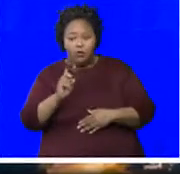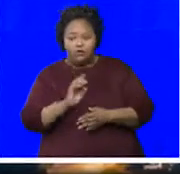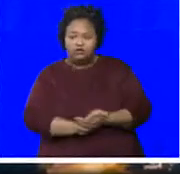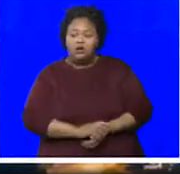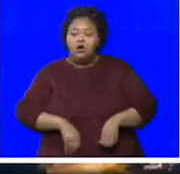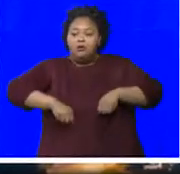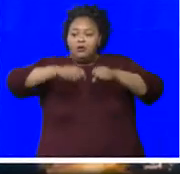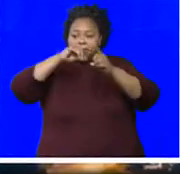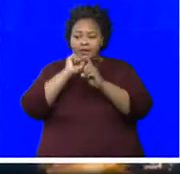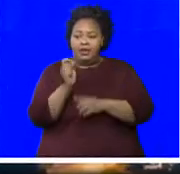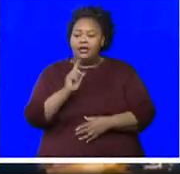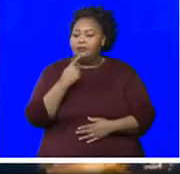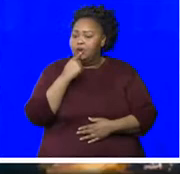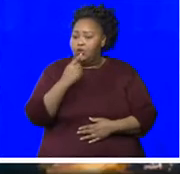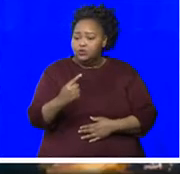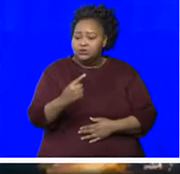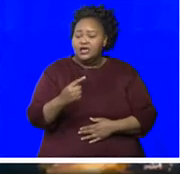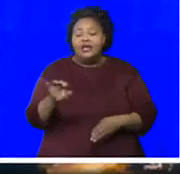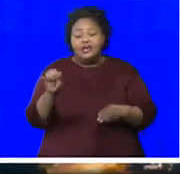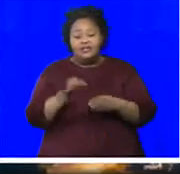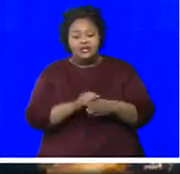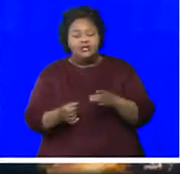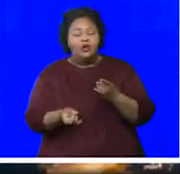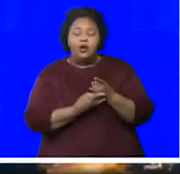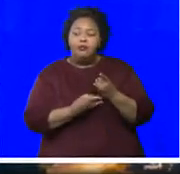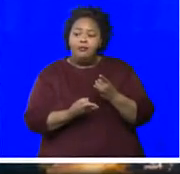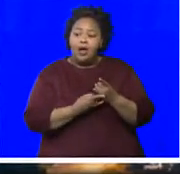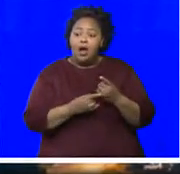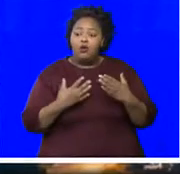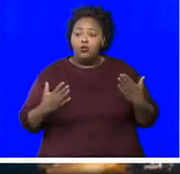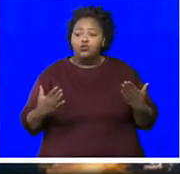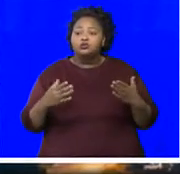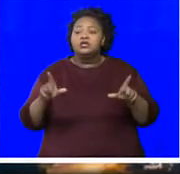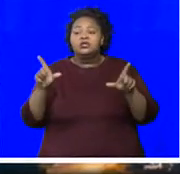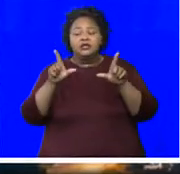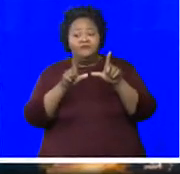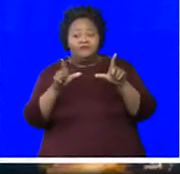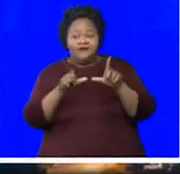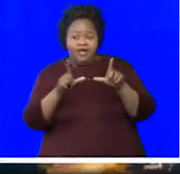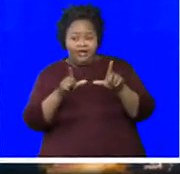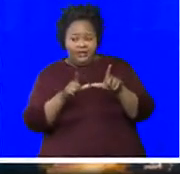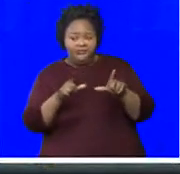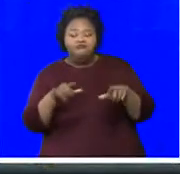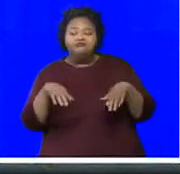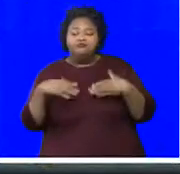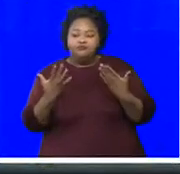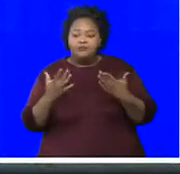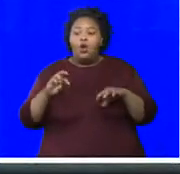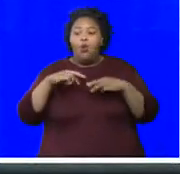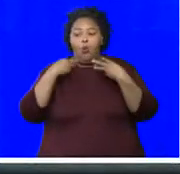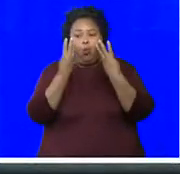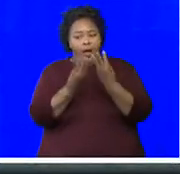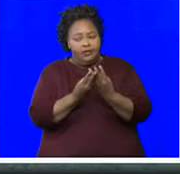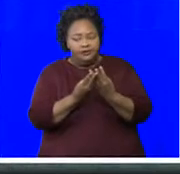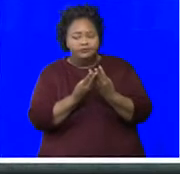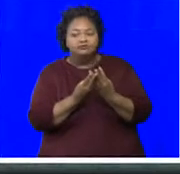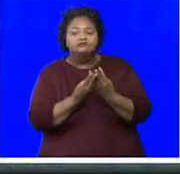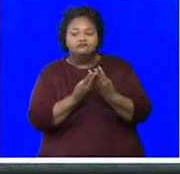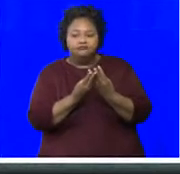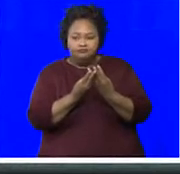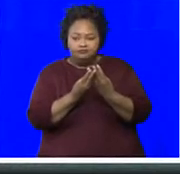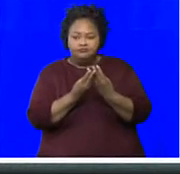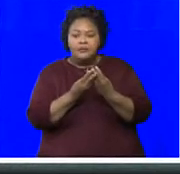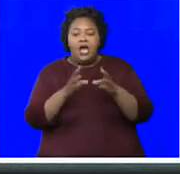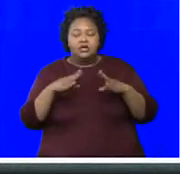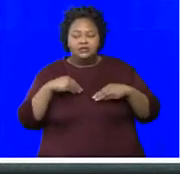bafundi labaphuma nato emakolishi kube ngileto etemukeleka emhlabeni wonke jikelele. Libandla lelibuka imfundo emakolishi